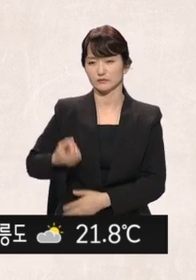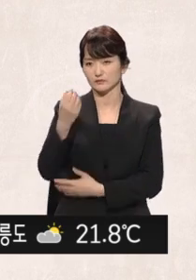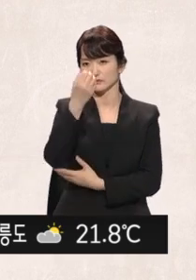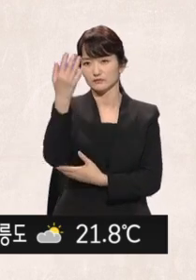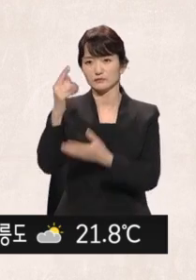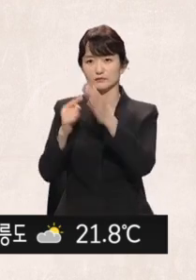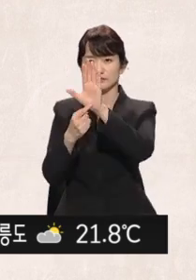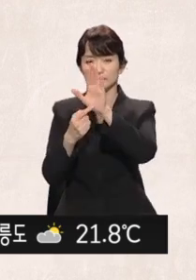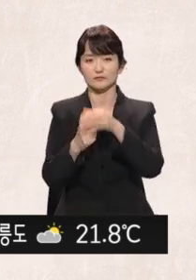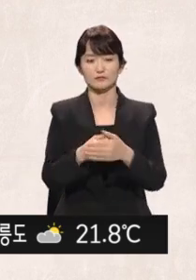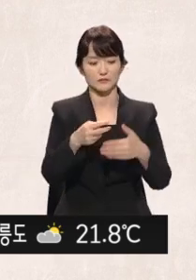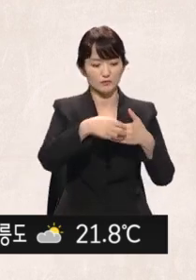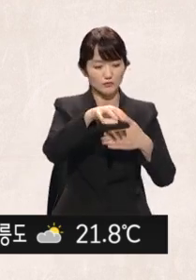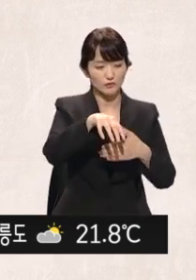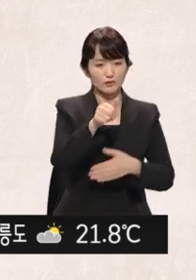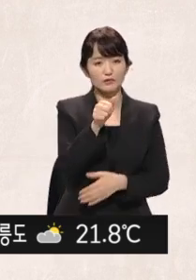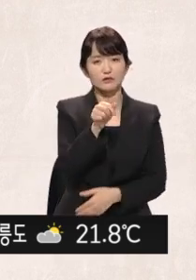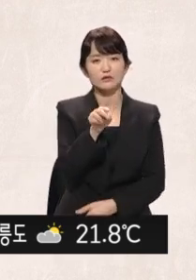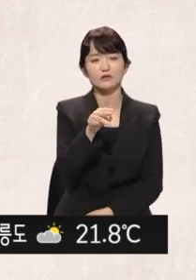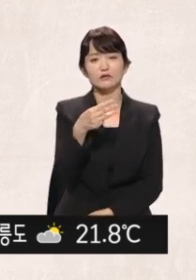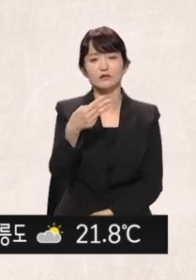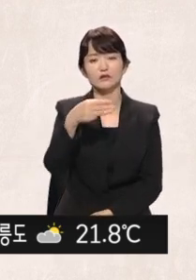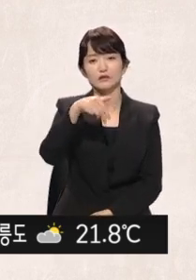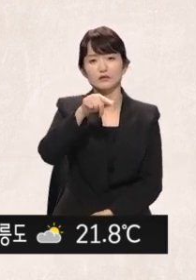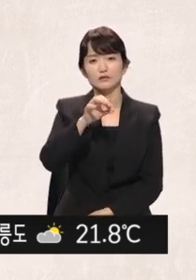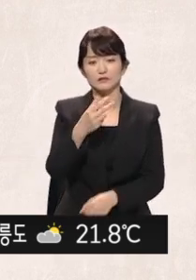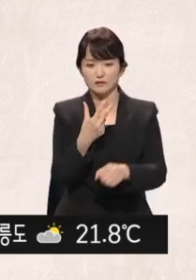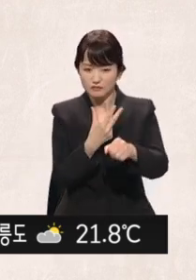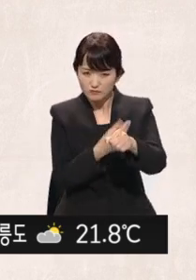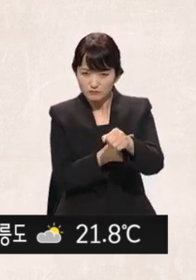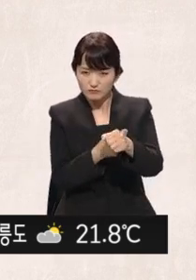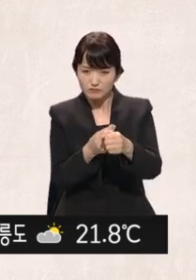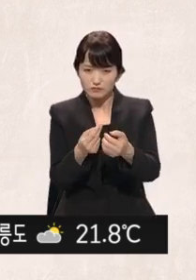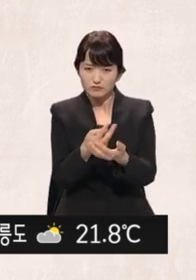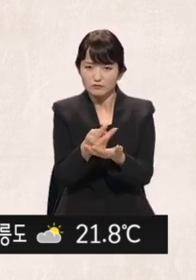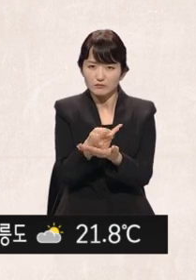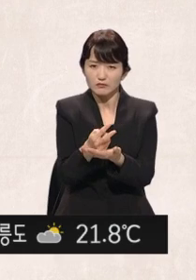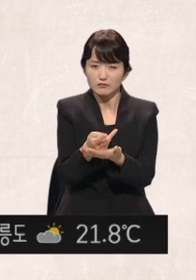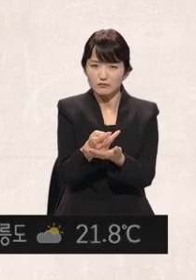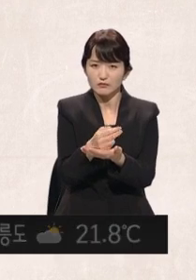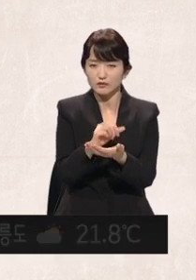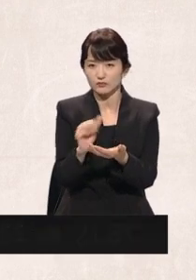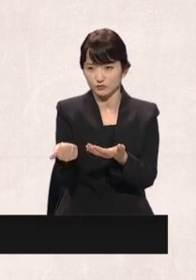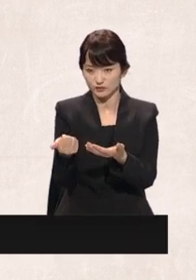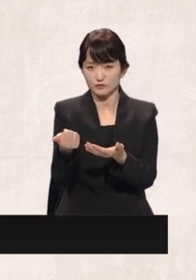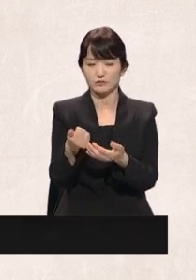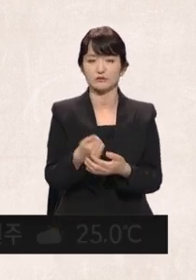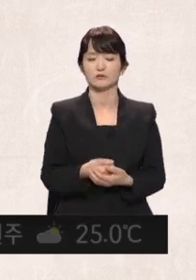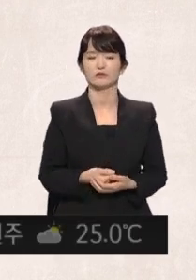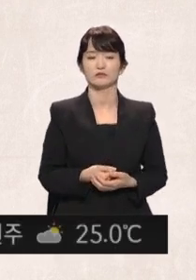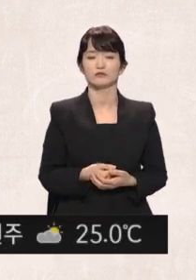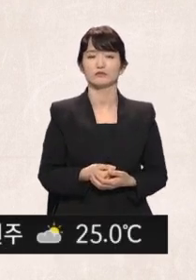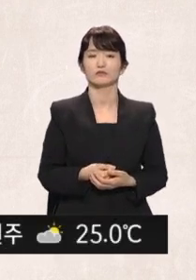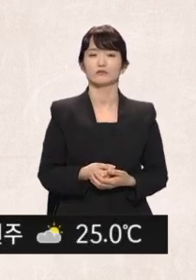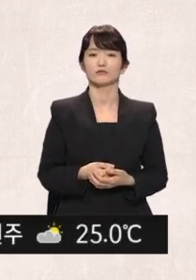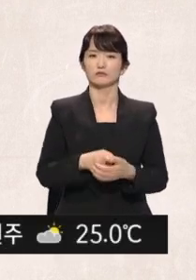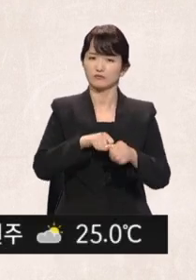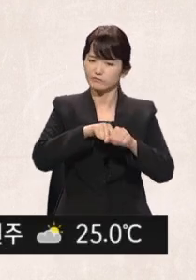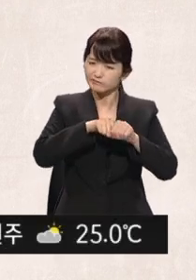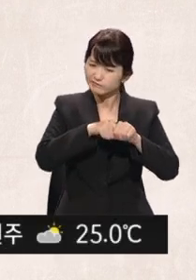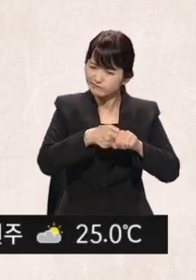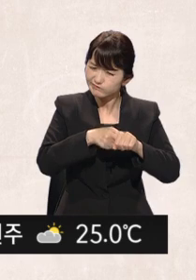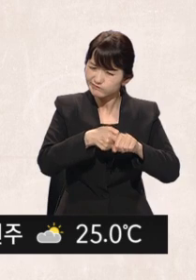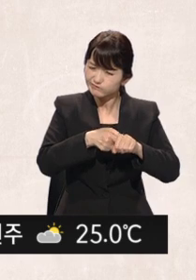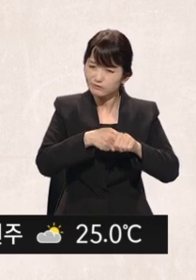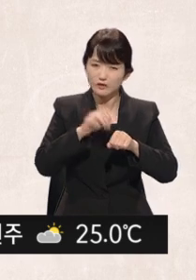병원에서 혈청주사 맞다가 경련을 일으켜서 숨졌다 이렇게 또 저 피의자들이 자백을 했다고 보도가 나왔거든요 그럼 이제 고문은 아닌